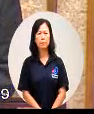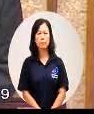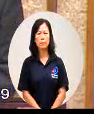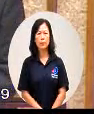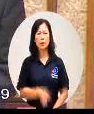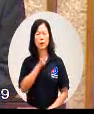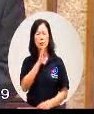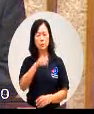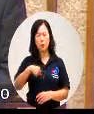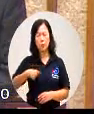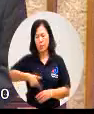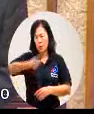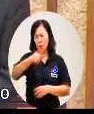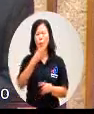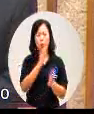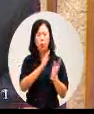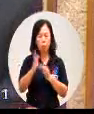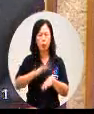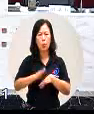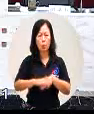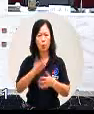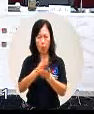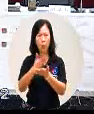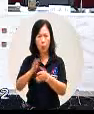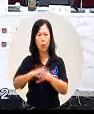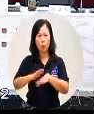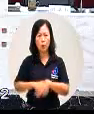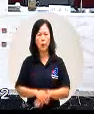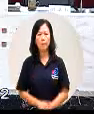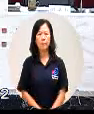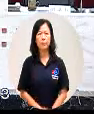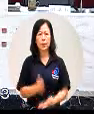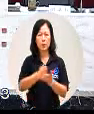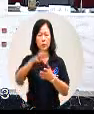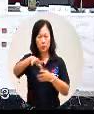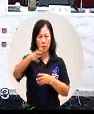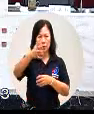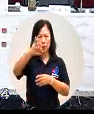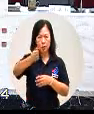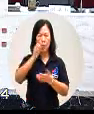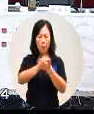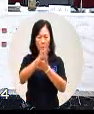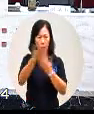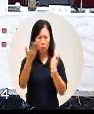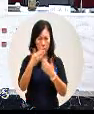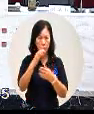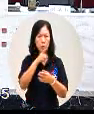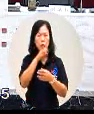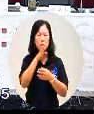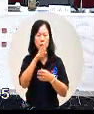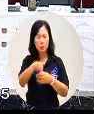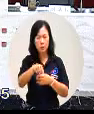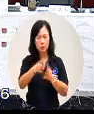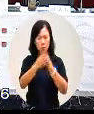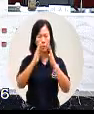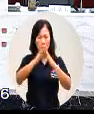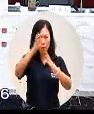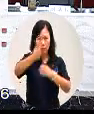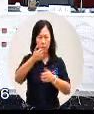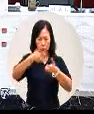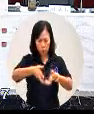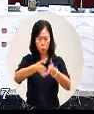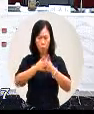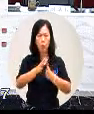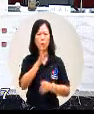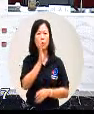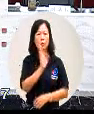是，这个我们赶快来解决。是， 咱是不是请局长报告清楚了，好不好？这是咩？你局长啊，这是足重要